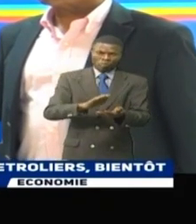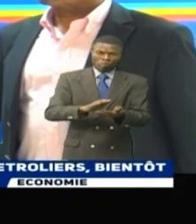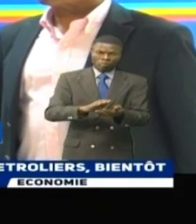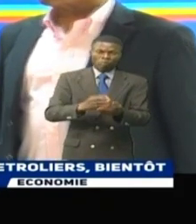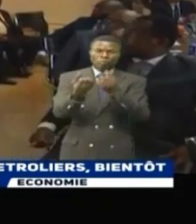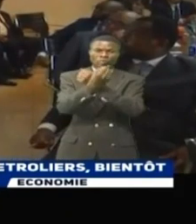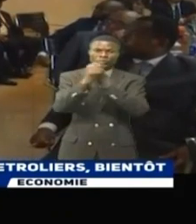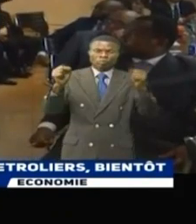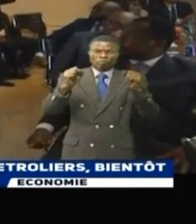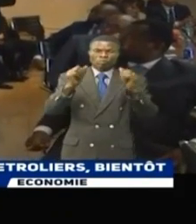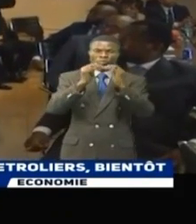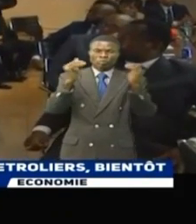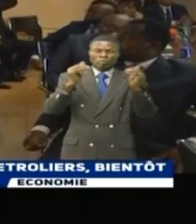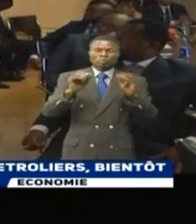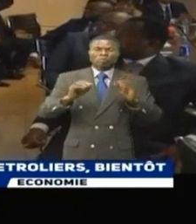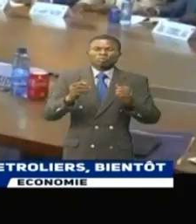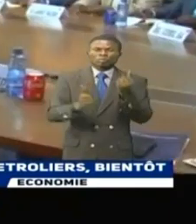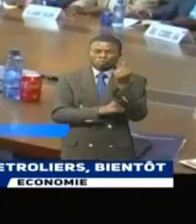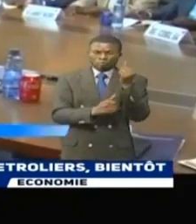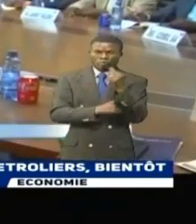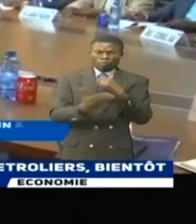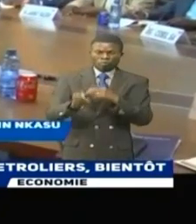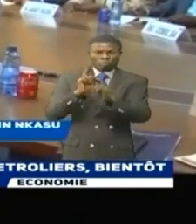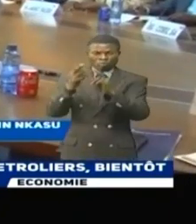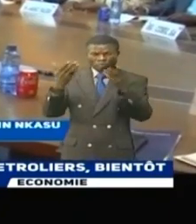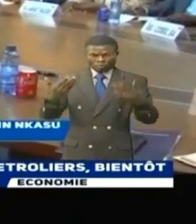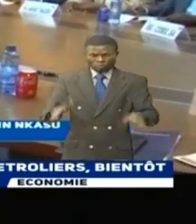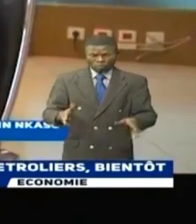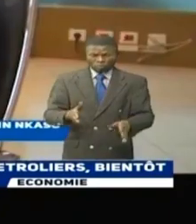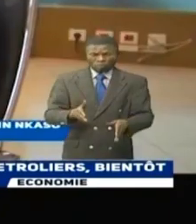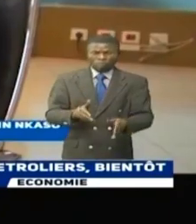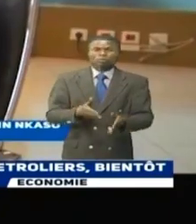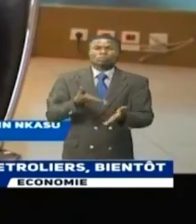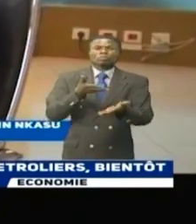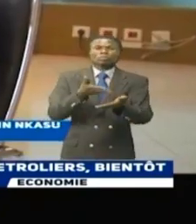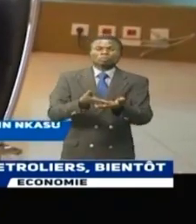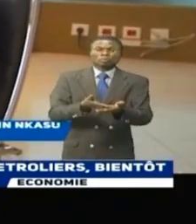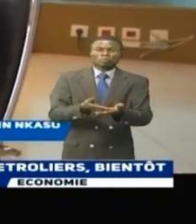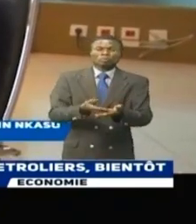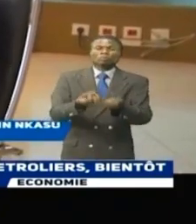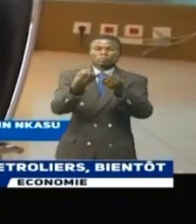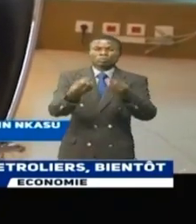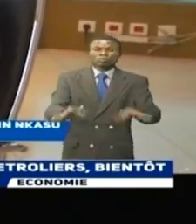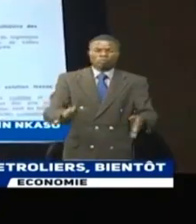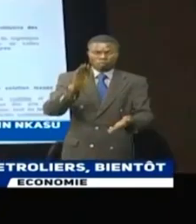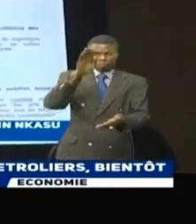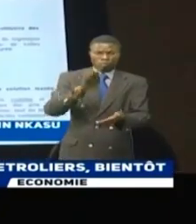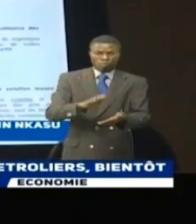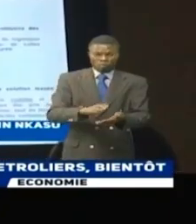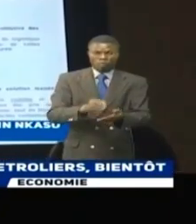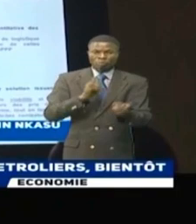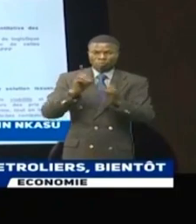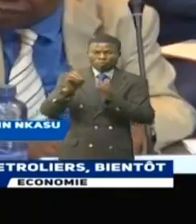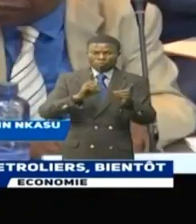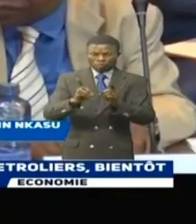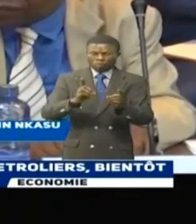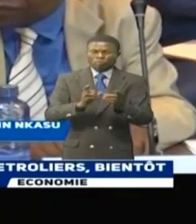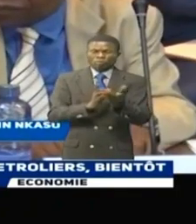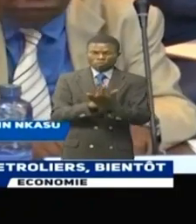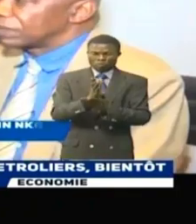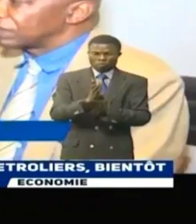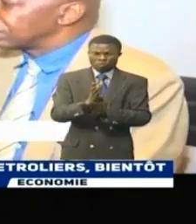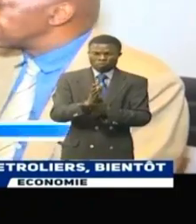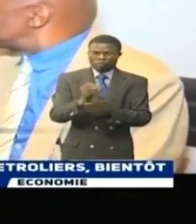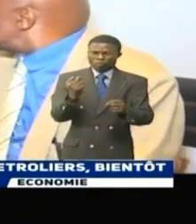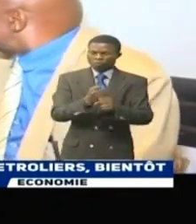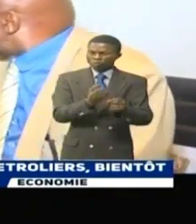la paix sociale. Ce rapport, une fois terminé, va certifier les pertes et manques à gagner. Il faut donc un dialogue constructif et jouer